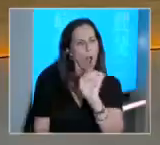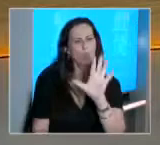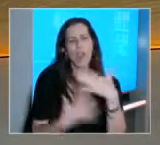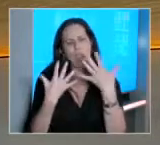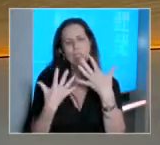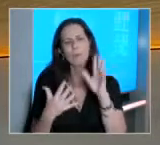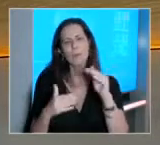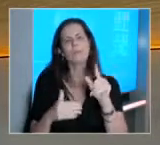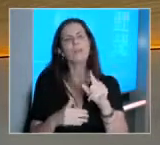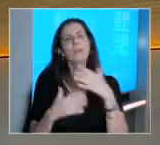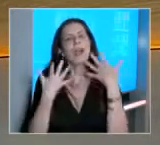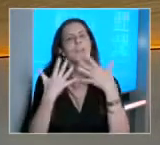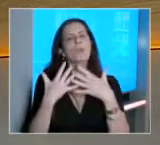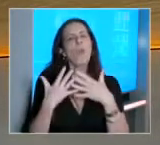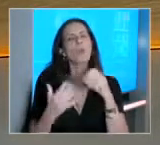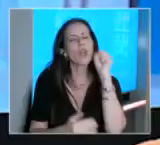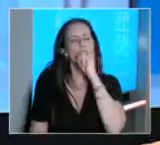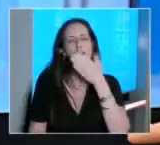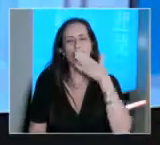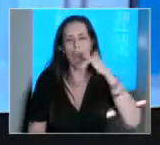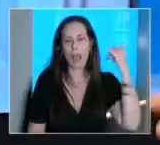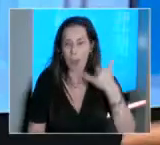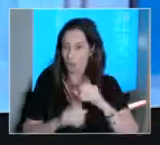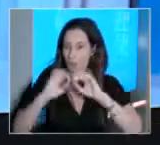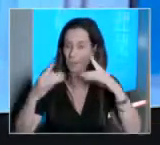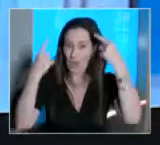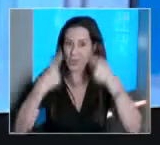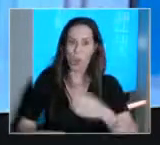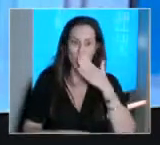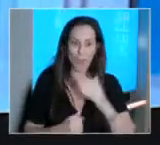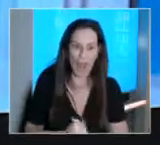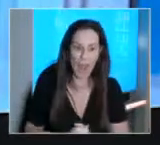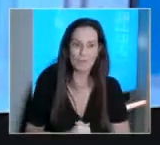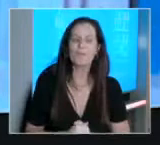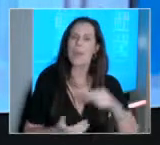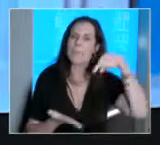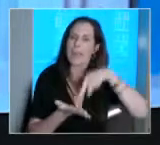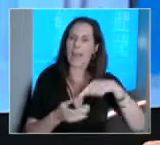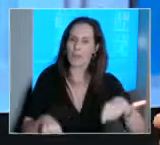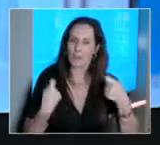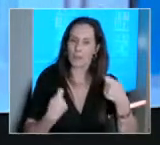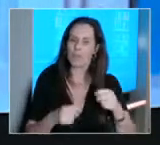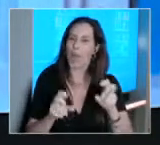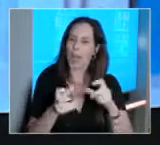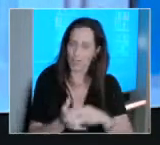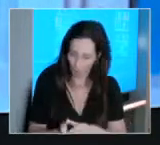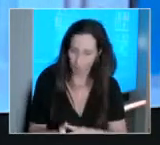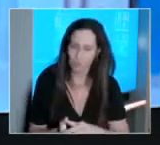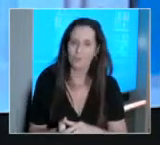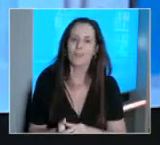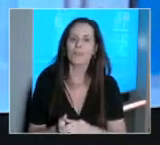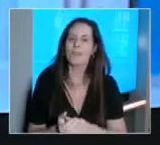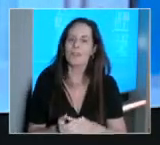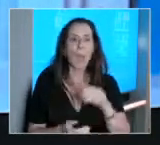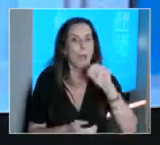הסיפור שמאחורי ירושלים של זהב. הפודקאסט עלה עכשיו, נכון? יום ירושלים. נכון. וכאן תרבות, רשת הרדיו של תאגיד השידור הציבורי,